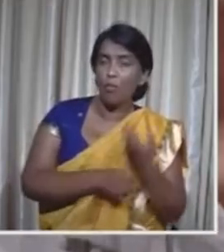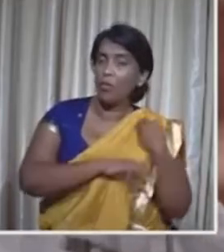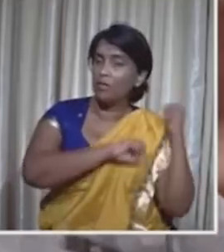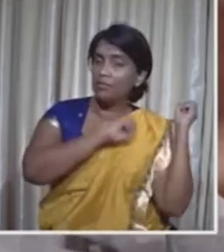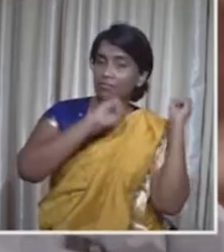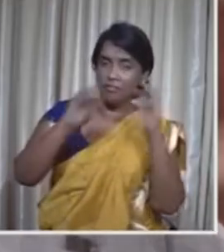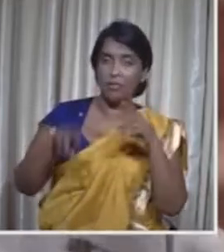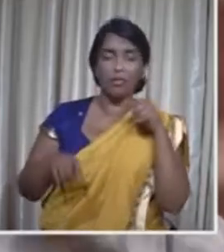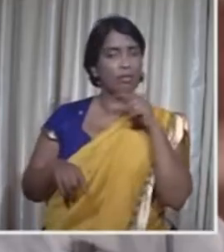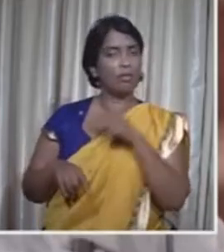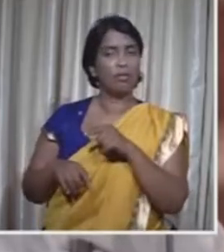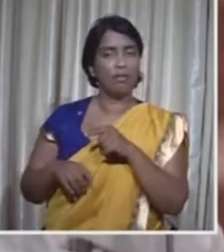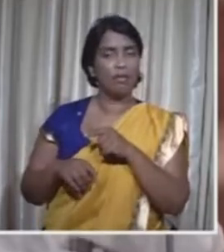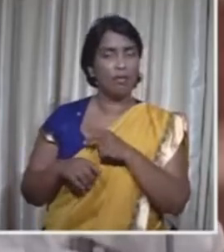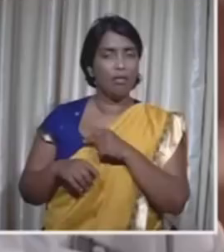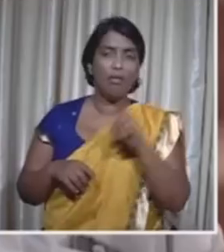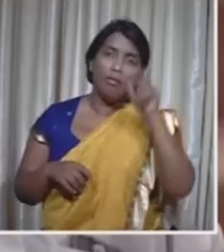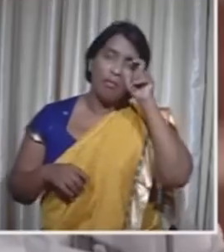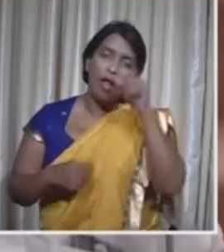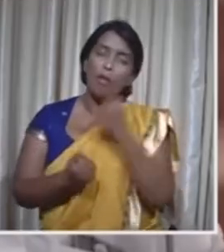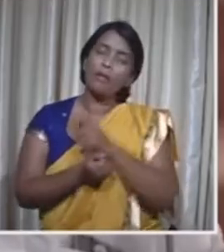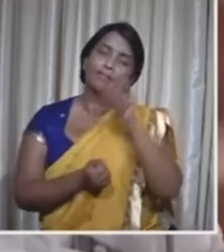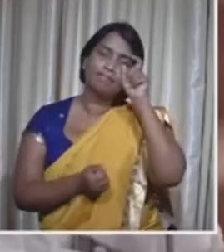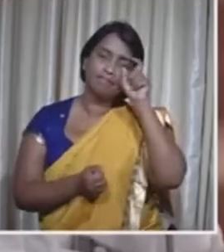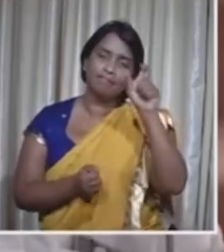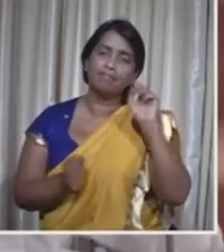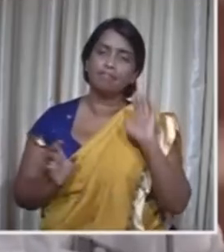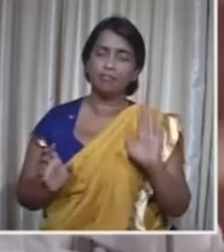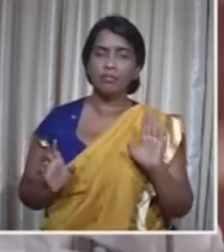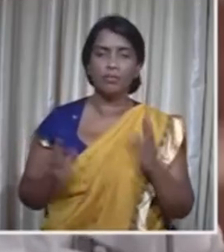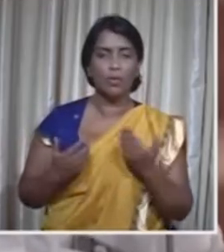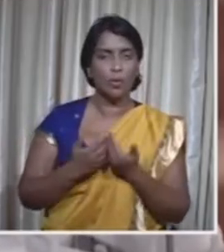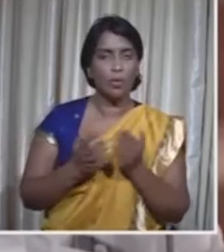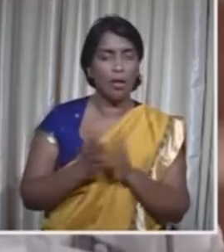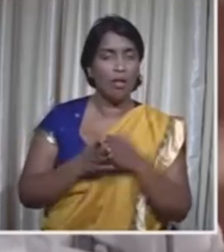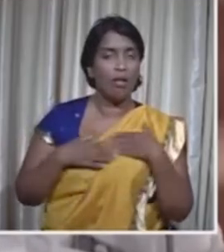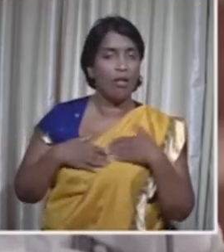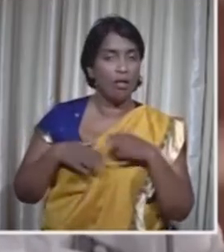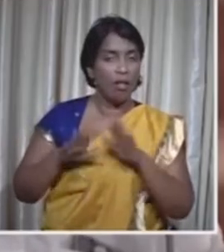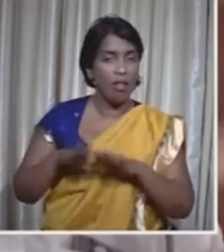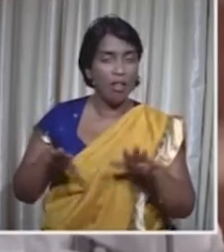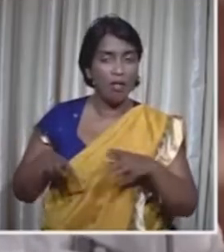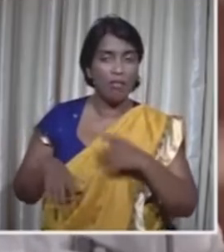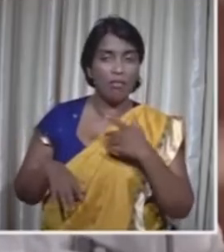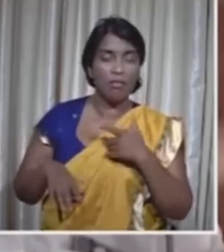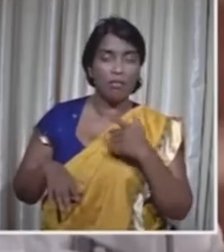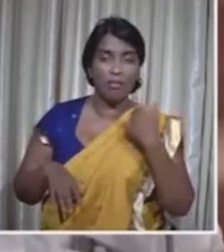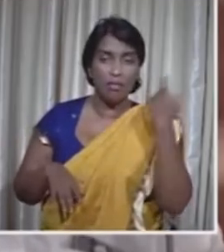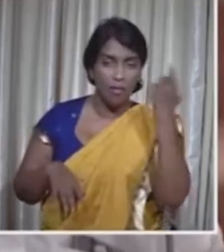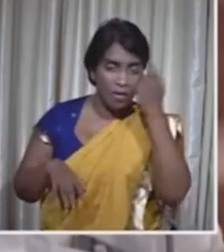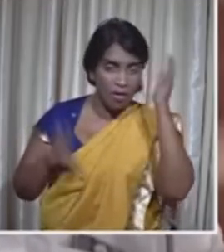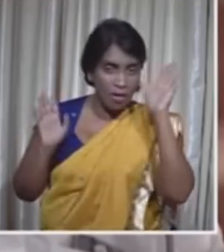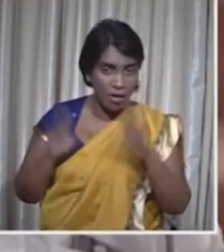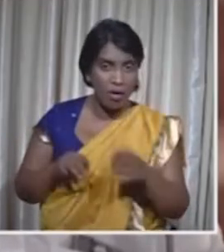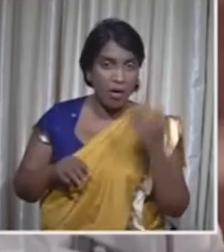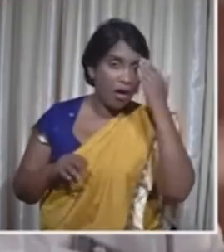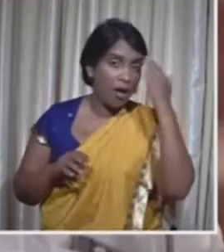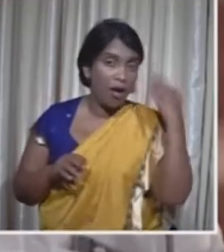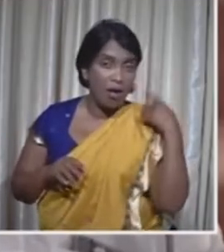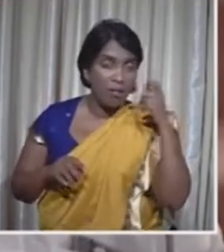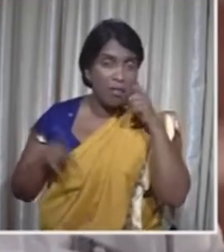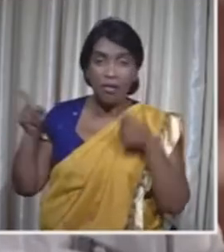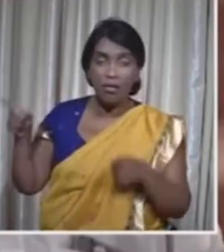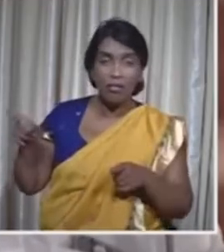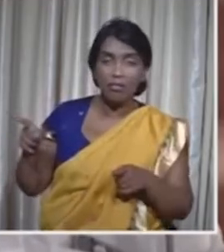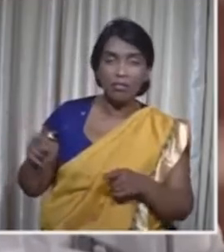போலீசார் தங்களுடைய பிள்ளைகளை தேடி வந்திருக்கிற தாய்மார் மீது மட்டும் மிக கேவலமான முறையில் நடந்தது ஒரு இன ரீதியான